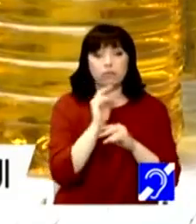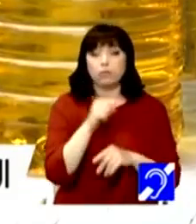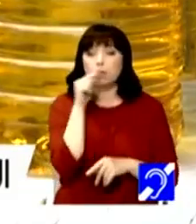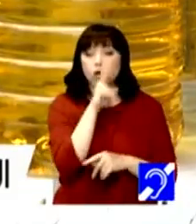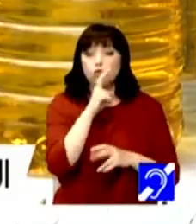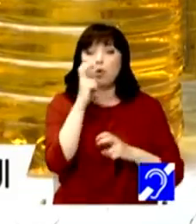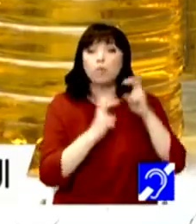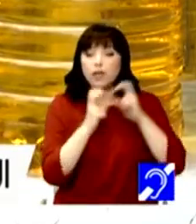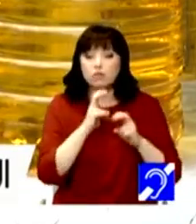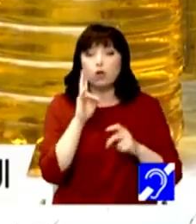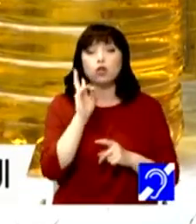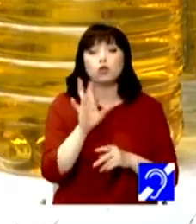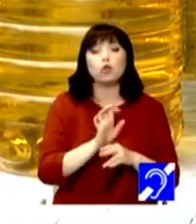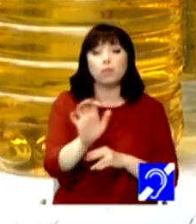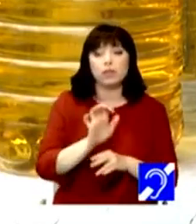distribuitori.